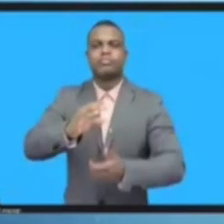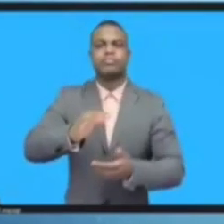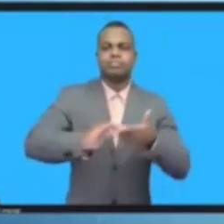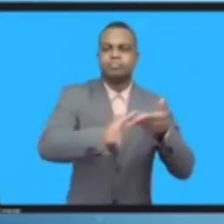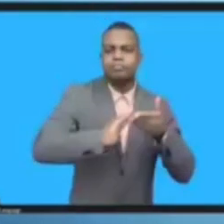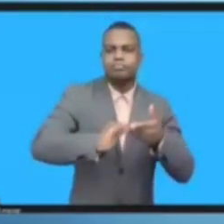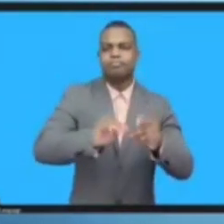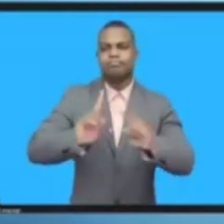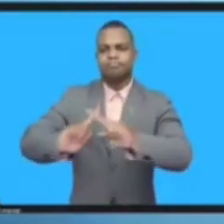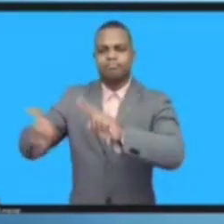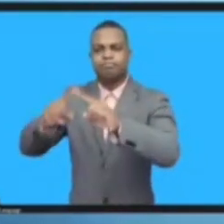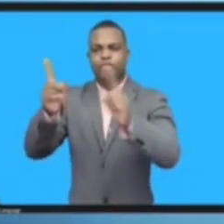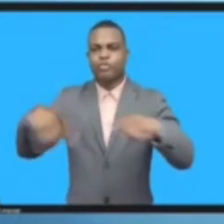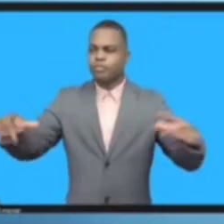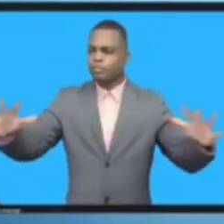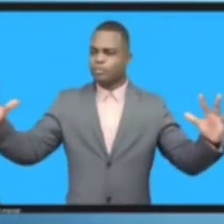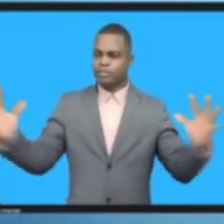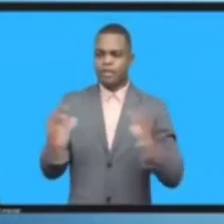N'oublions pas,